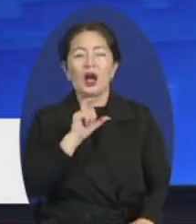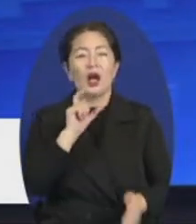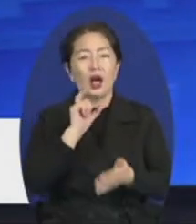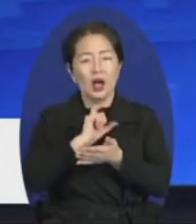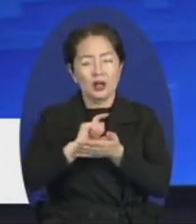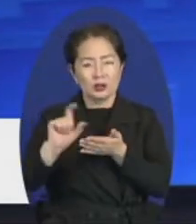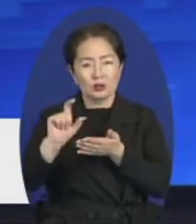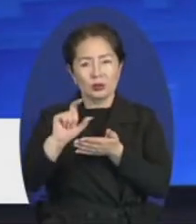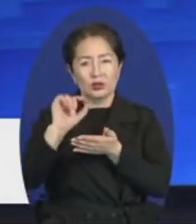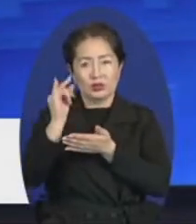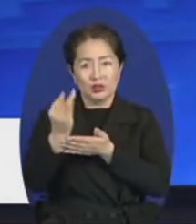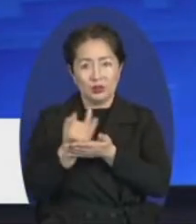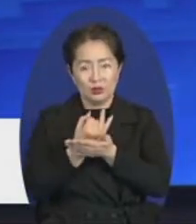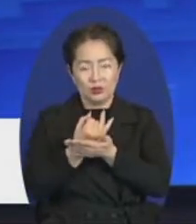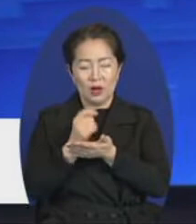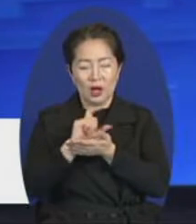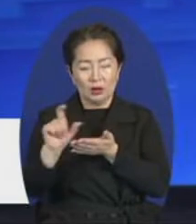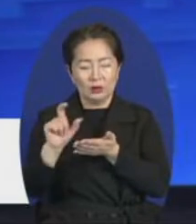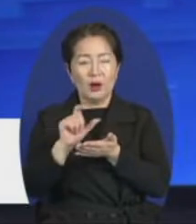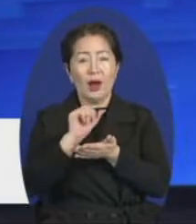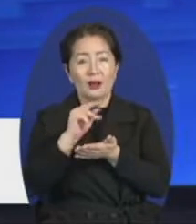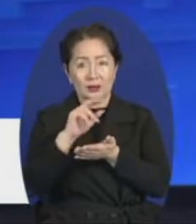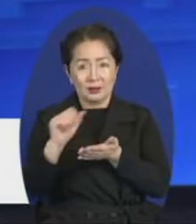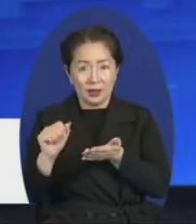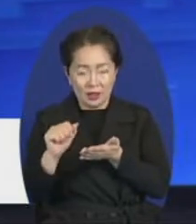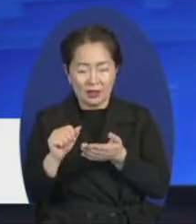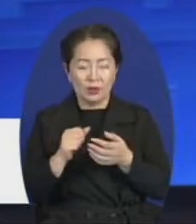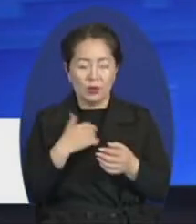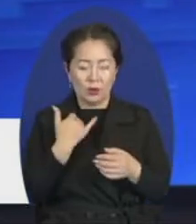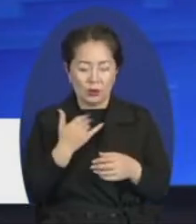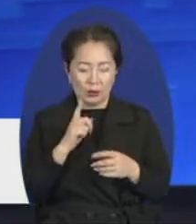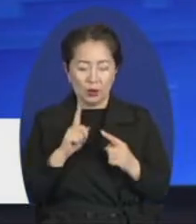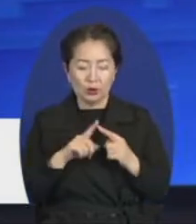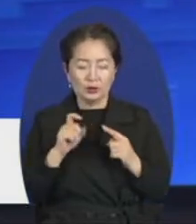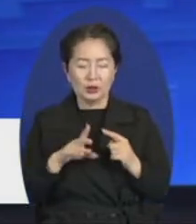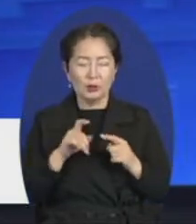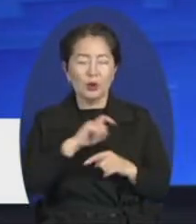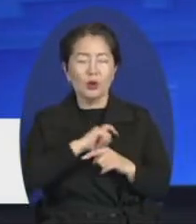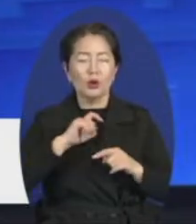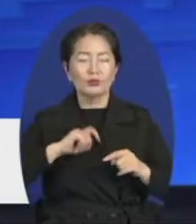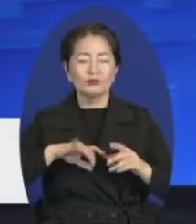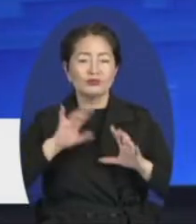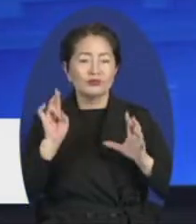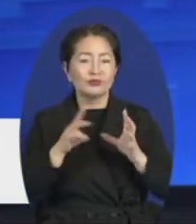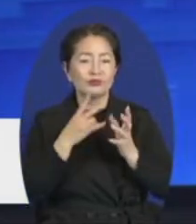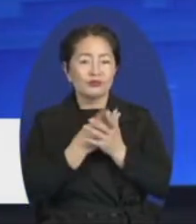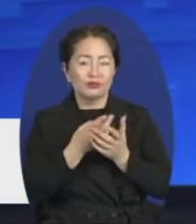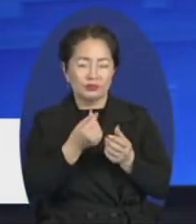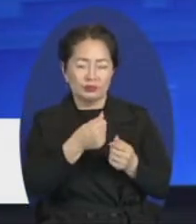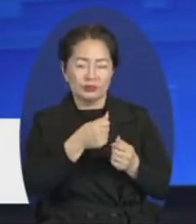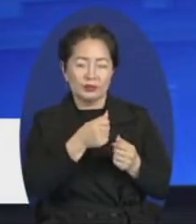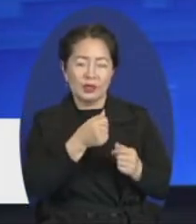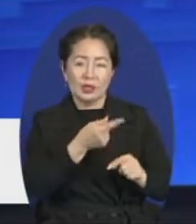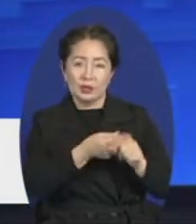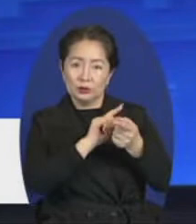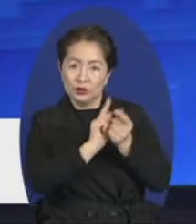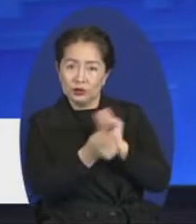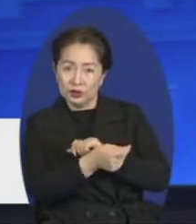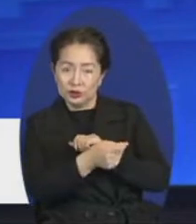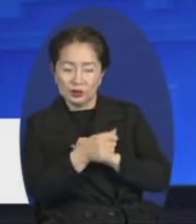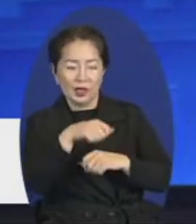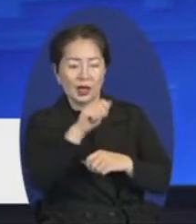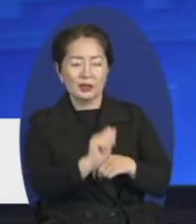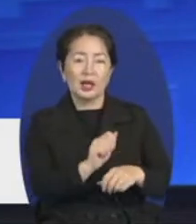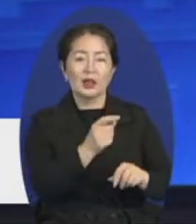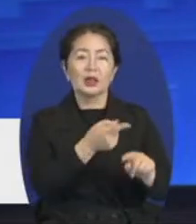болон транзит ачаан дээр тариф нэмж Улаанбаатар төмөр зам хувь нийлүүлсэн нийгэмлэгийн парк шинчилгээ хийж мөн ажилчдын цалин хэмээн байна. Орос